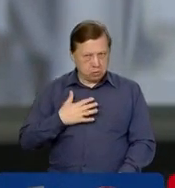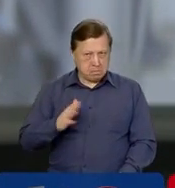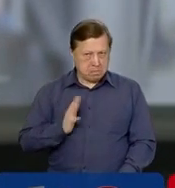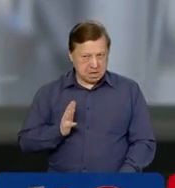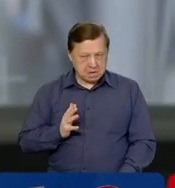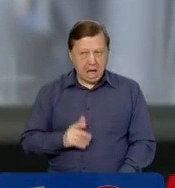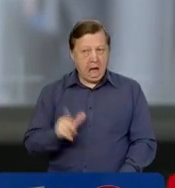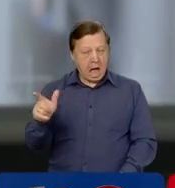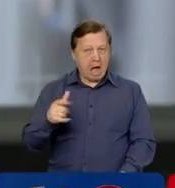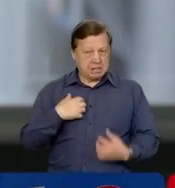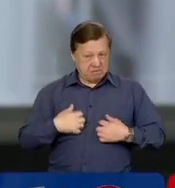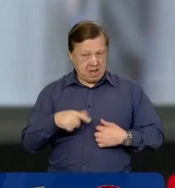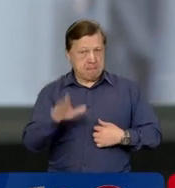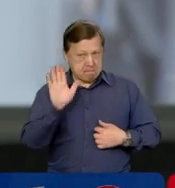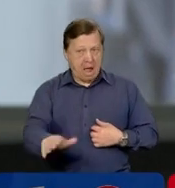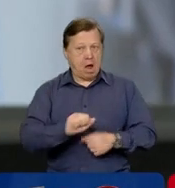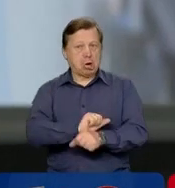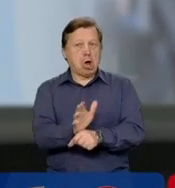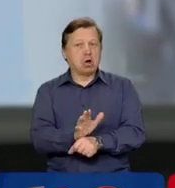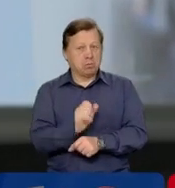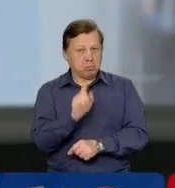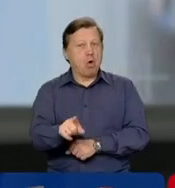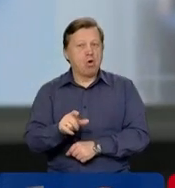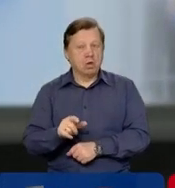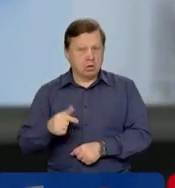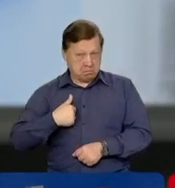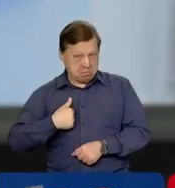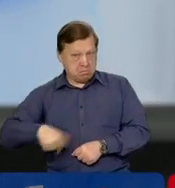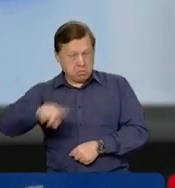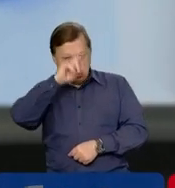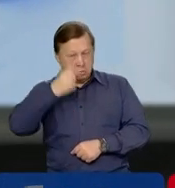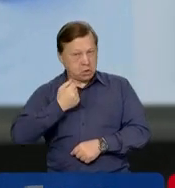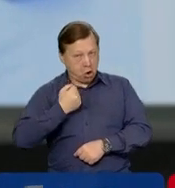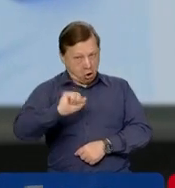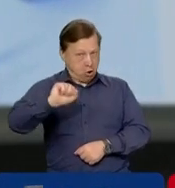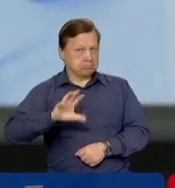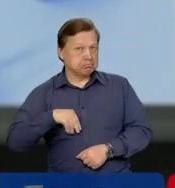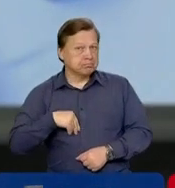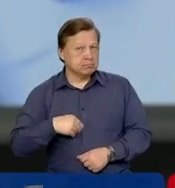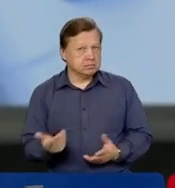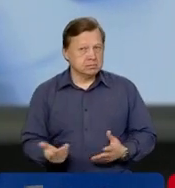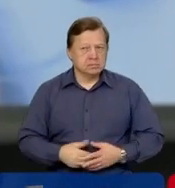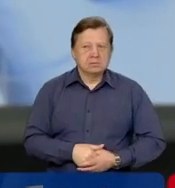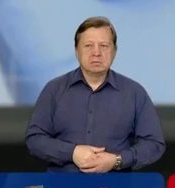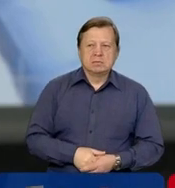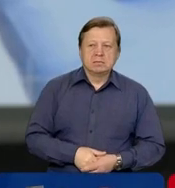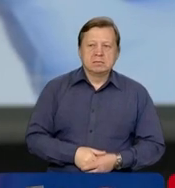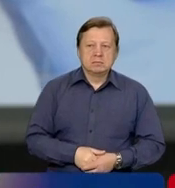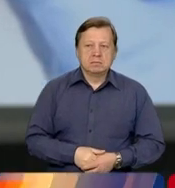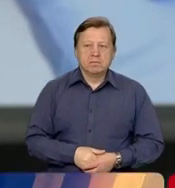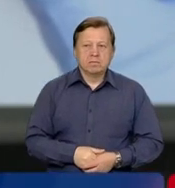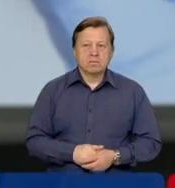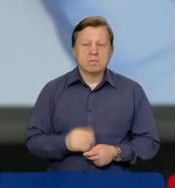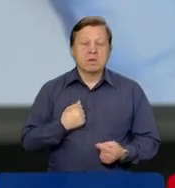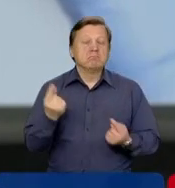koronawirusy, czy jesteśmy bardziej odporni na koronawirusa? Dziękuję. Mi się wydaje,